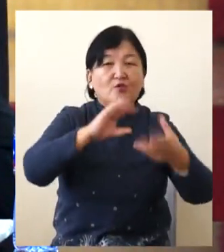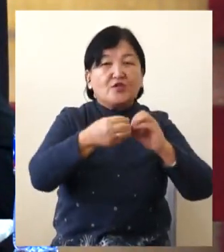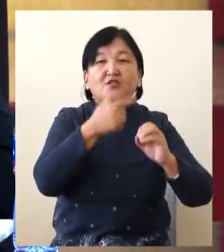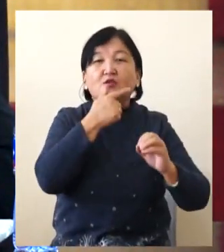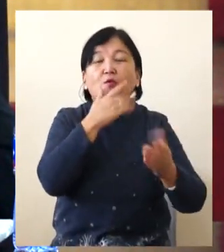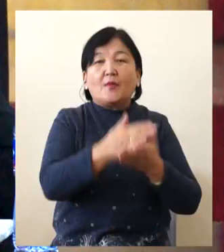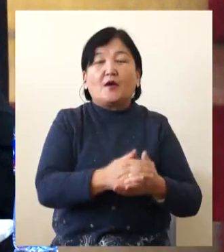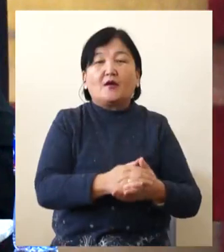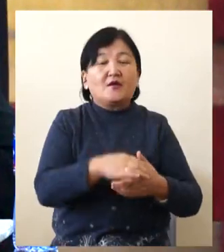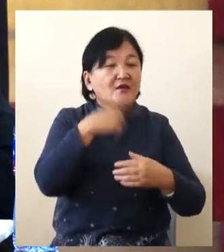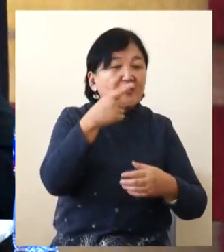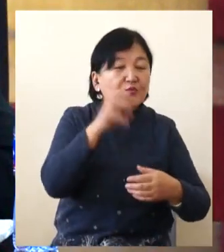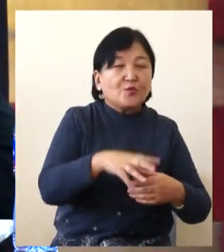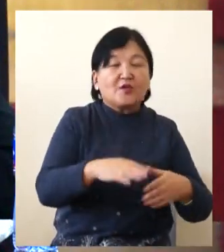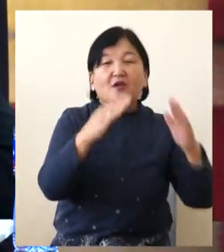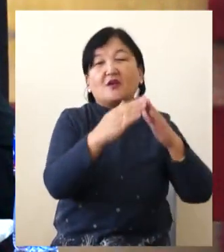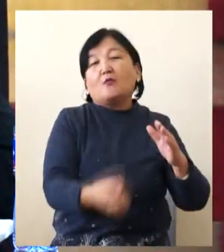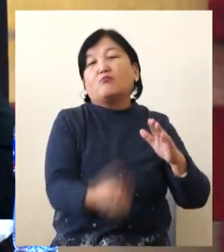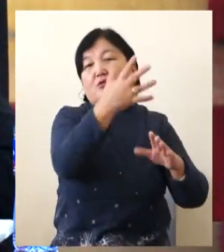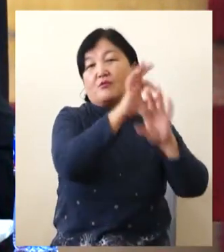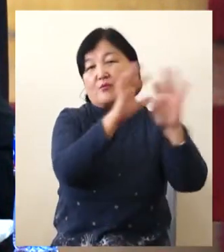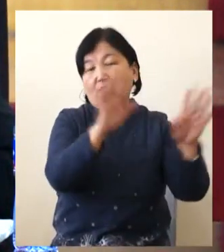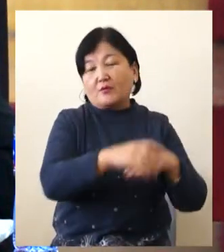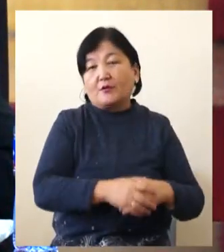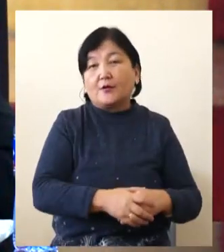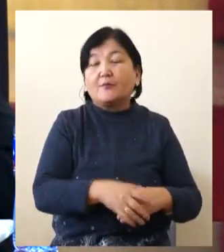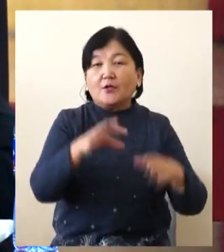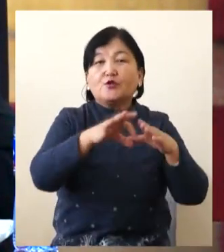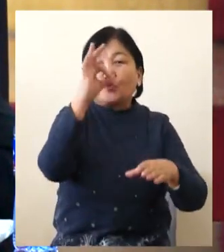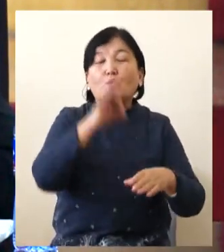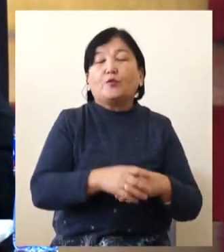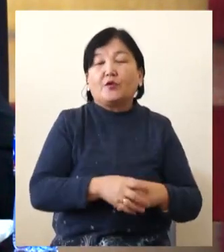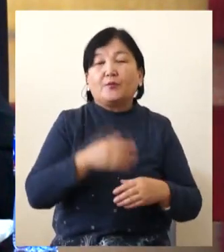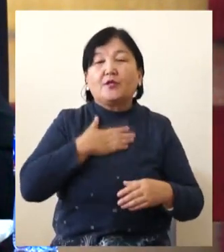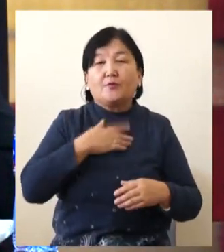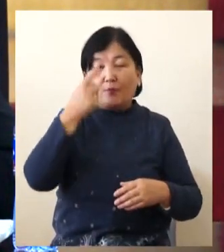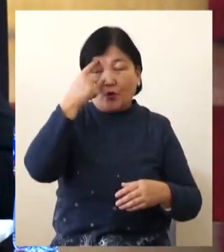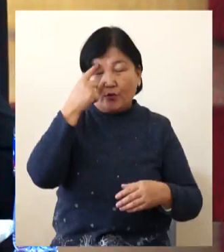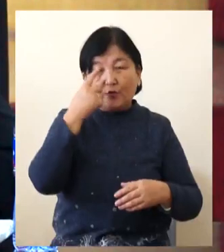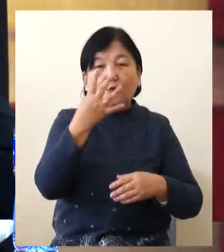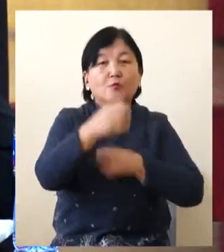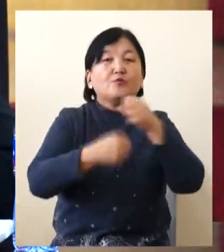шатчихдаг. Гэр орны шатаждаг. Гэтэл бид нар сонгууль хийдгээр хийж байгаа шүү. Цагтаа болж байгаа.